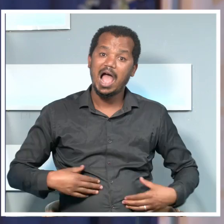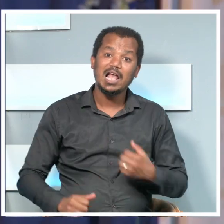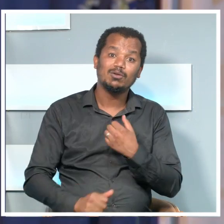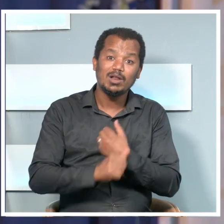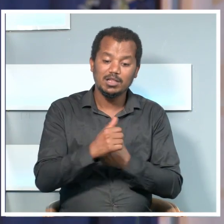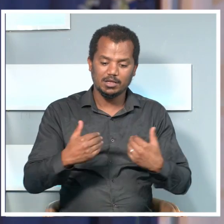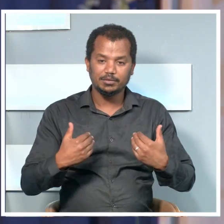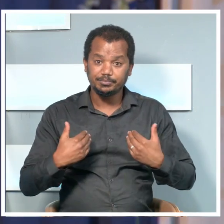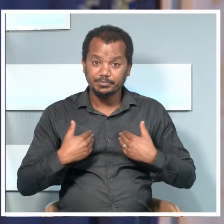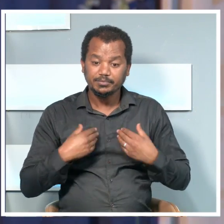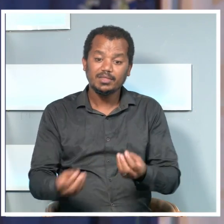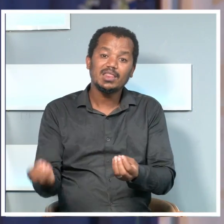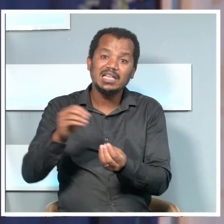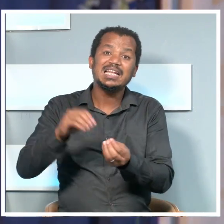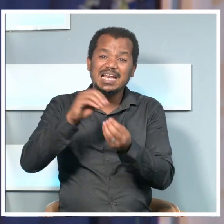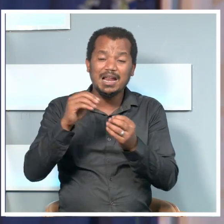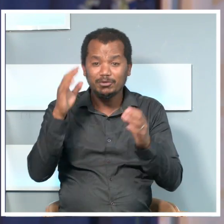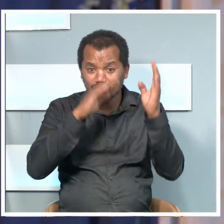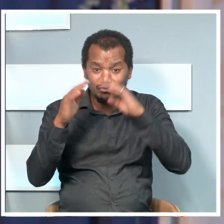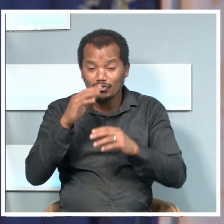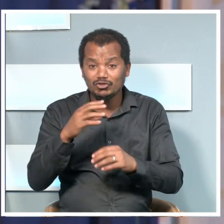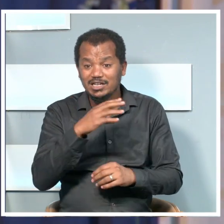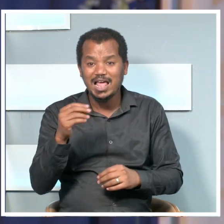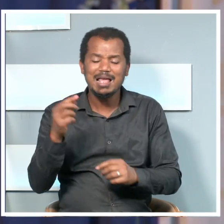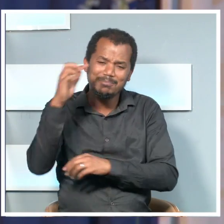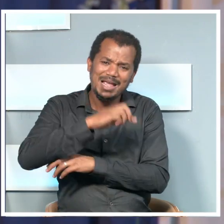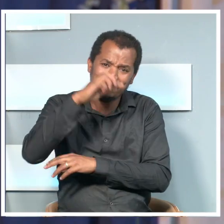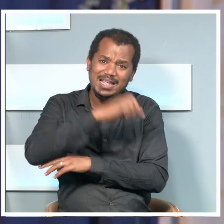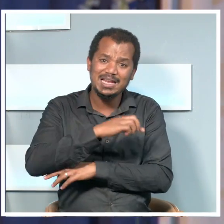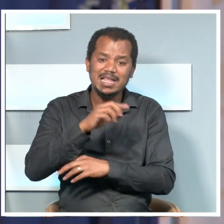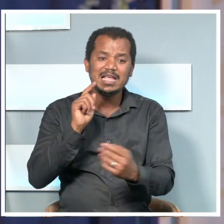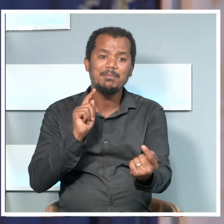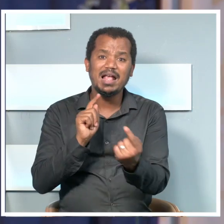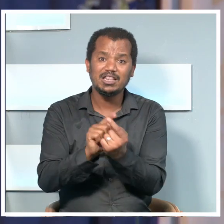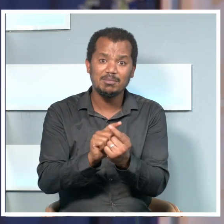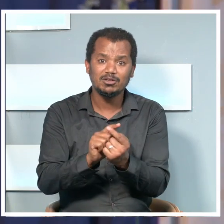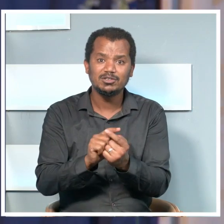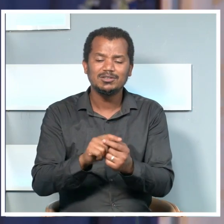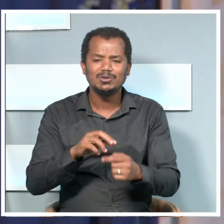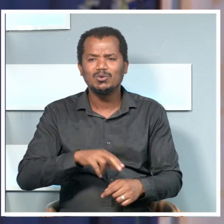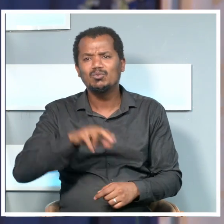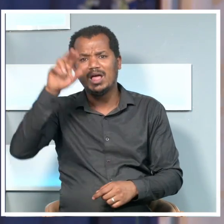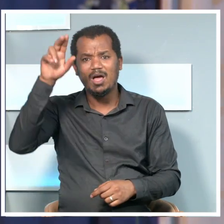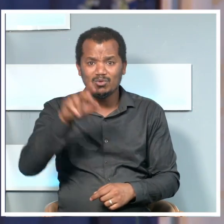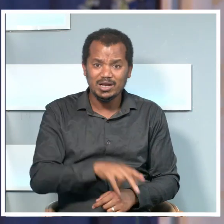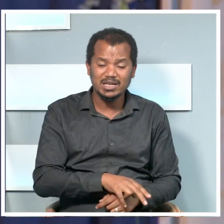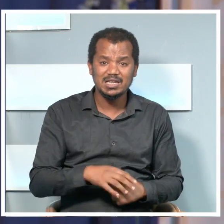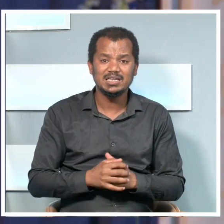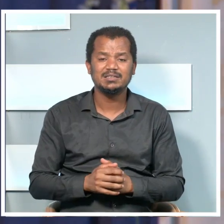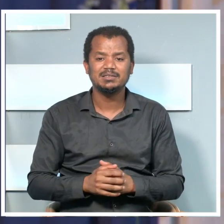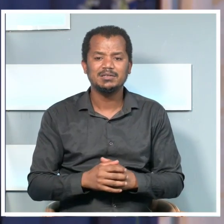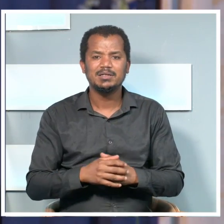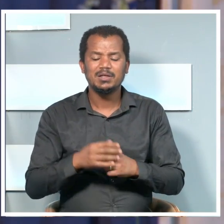በርግጥ አካል ጉዳተኞች ካለባቸው ተደራራቢ ተግዳሮት አኳያና ቀን ተቀን ከሚያጋጥማቸው ጣውረድ